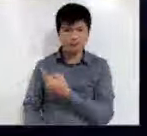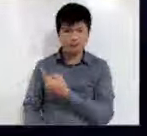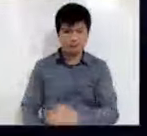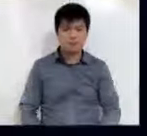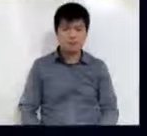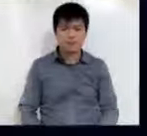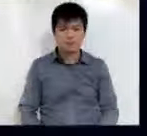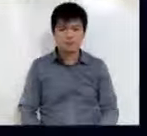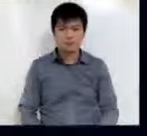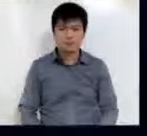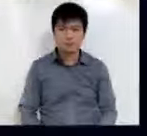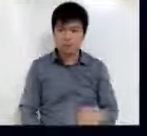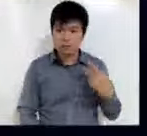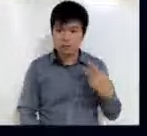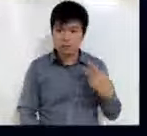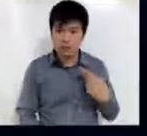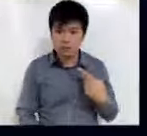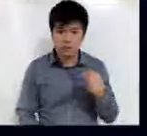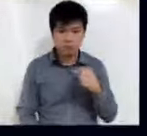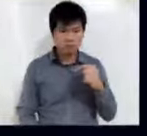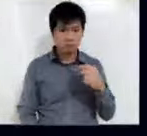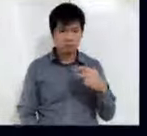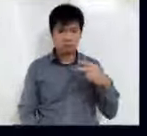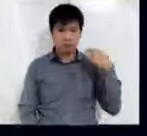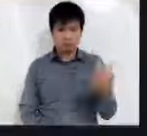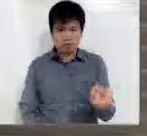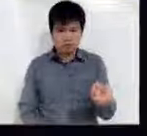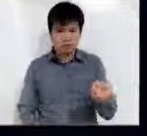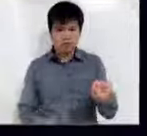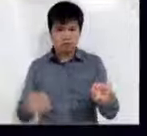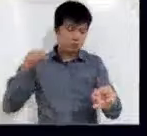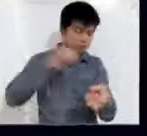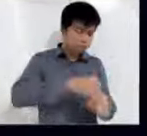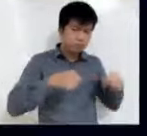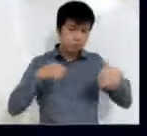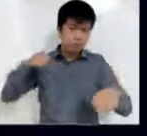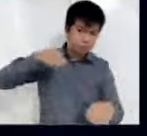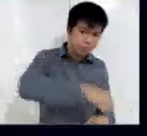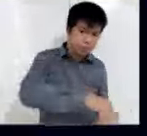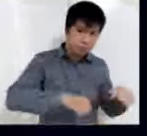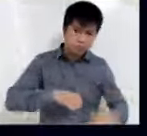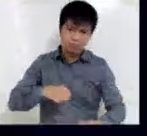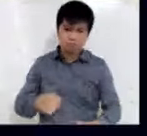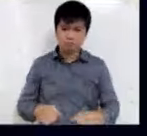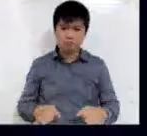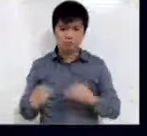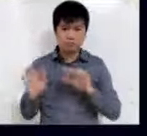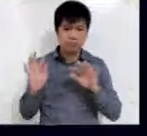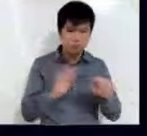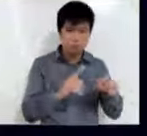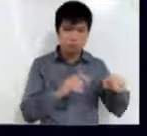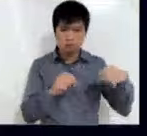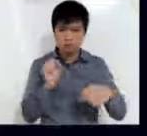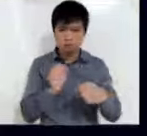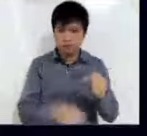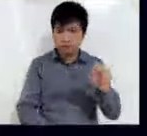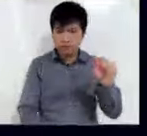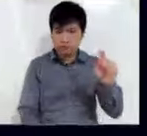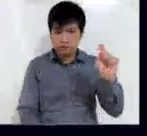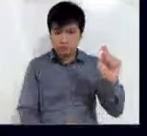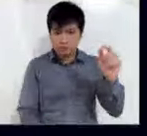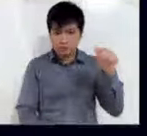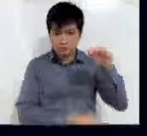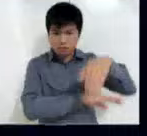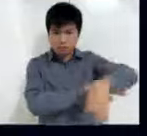Meron pa ngang napahiga sa kalsada habang binubugbog ng mga tao. Ito ang eksena ng Sabado ng gabi sa Agdal Flyover sa